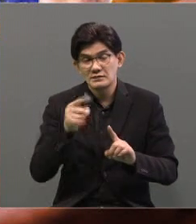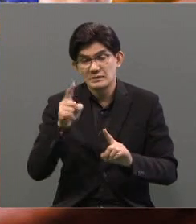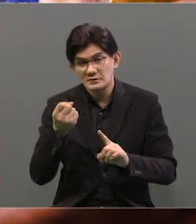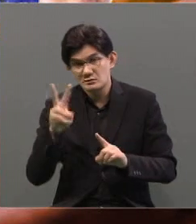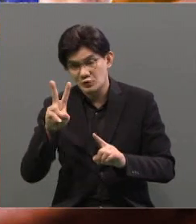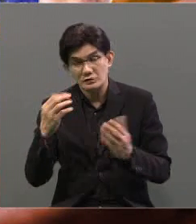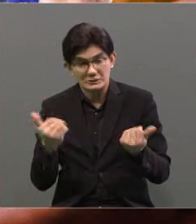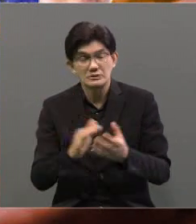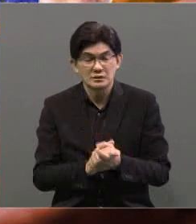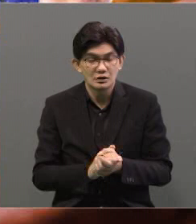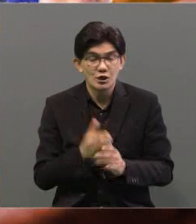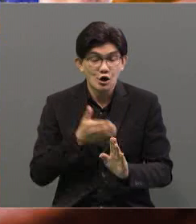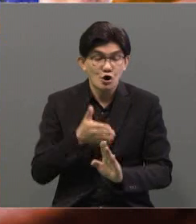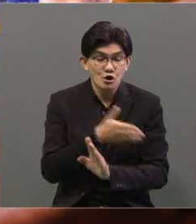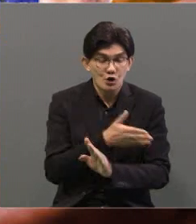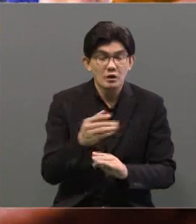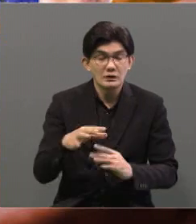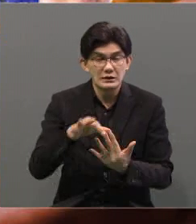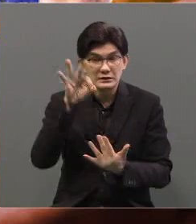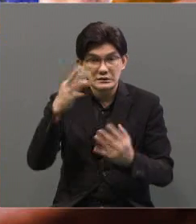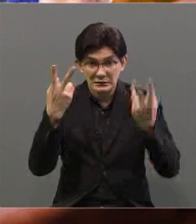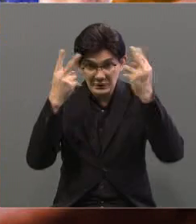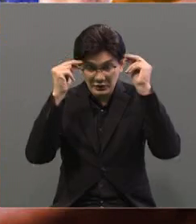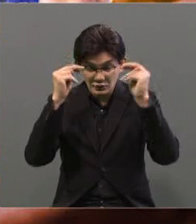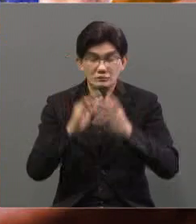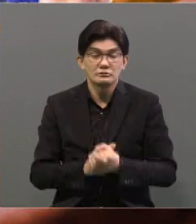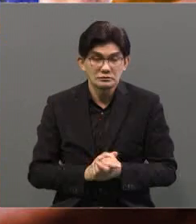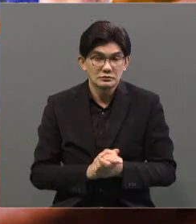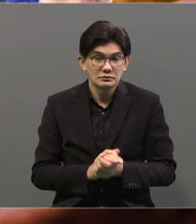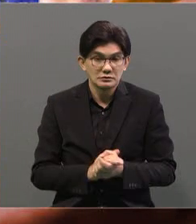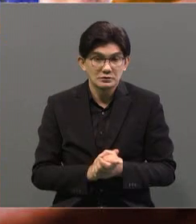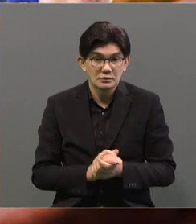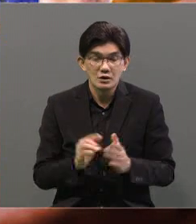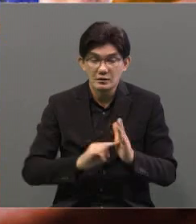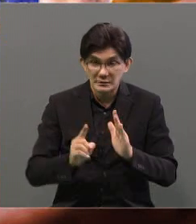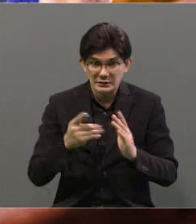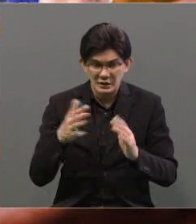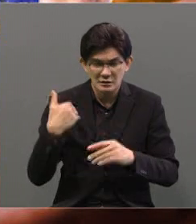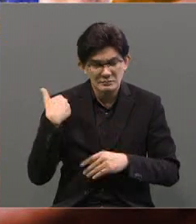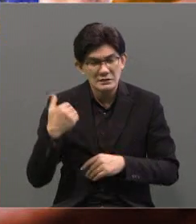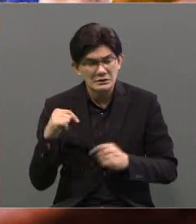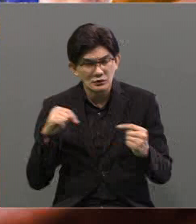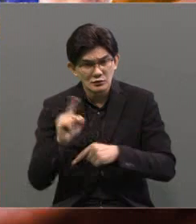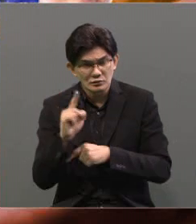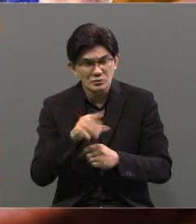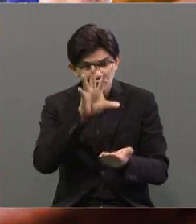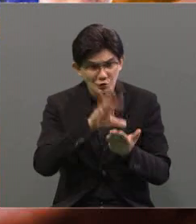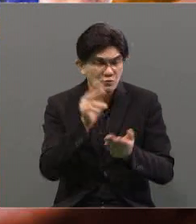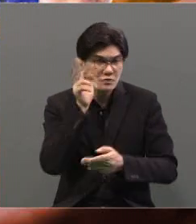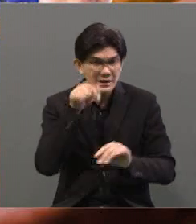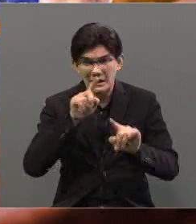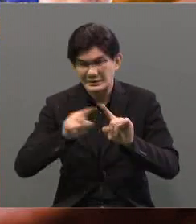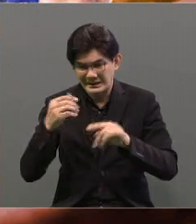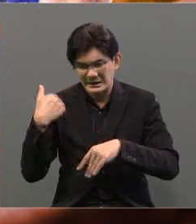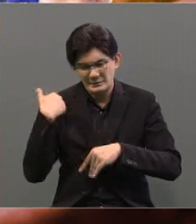11 12เนี่ยเป็นวันก่อนวันโหวตนายกจริงในรอบแรกเพราะฉะนั้นหลังจากหวดรอบแรกแล้วก็จะเห็นว่าความเคลื่อนไหวของข้อมูลข่าวสาร